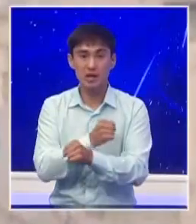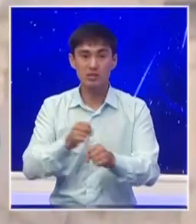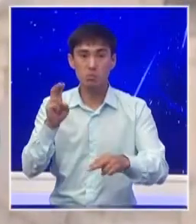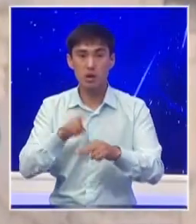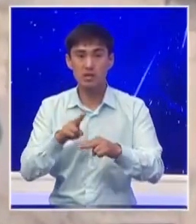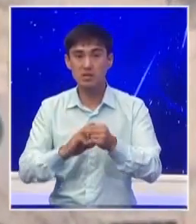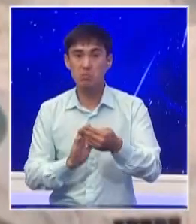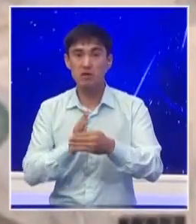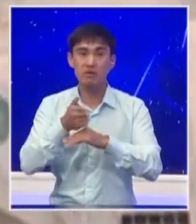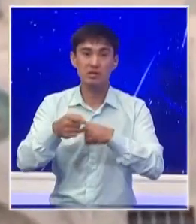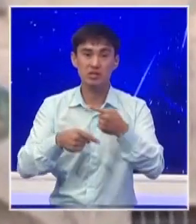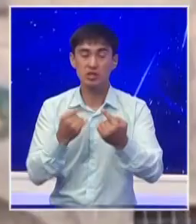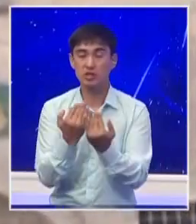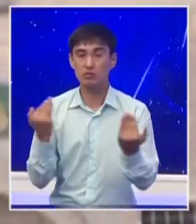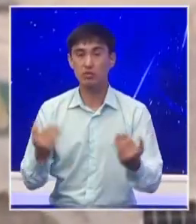через заслон.